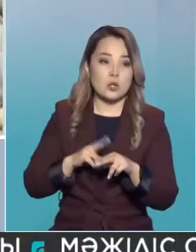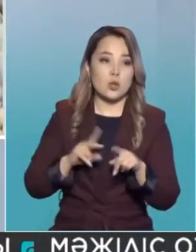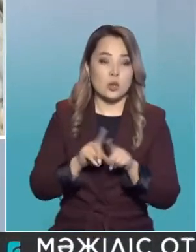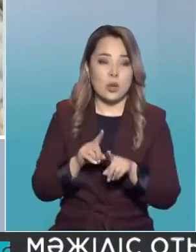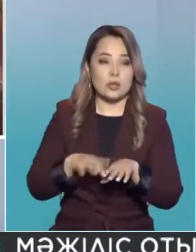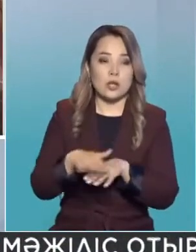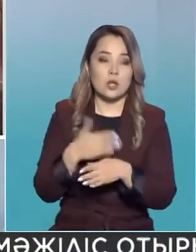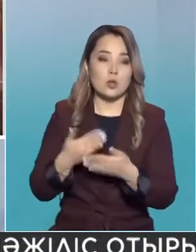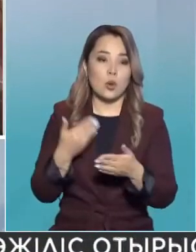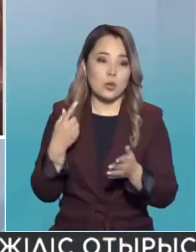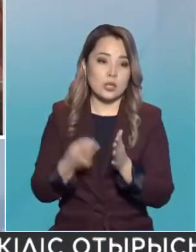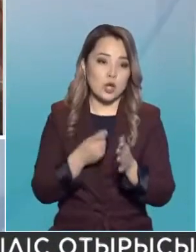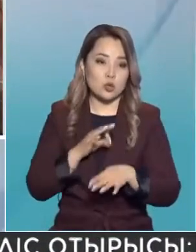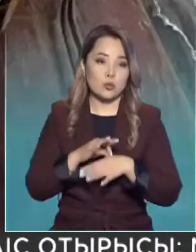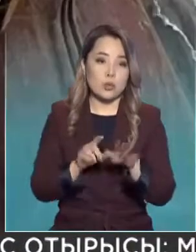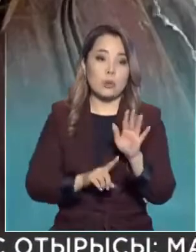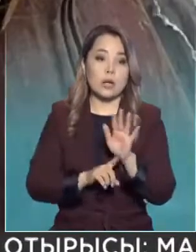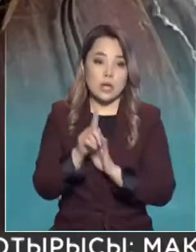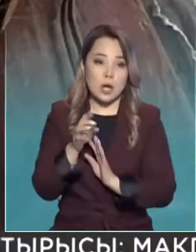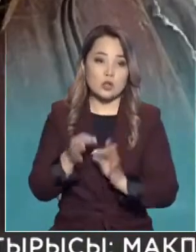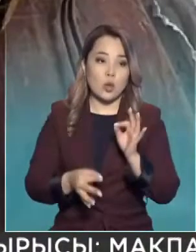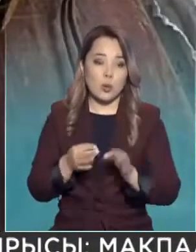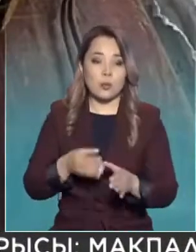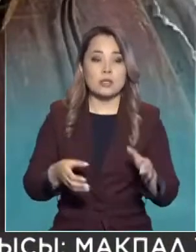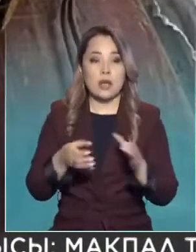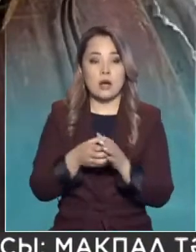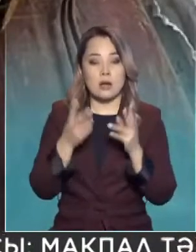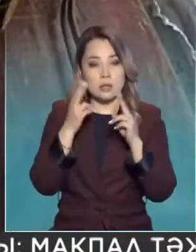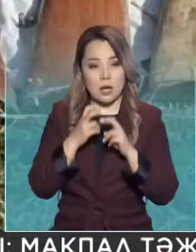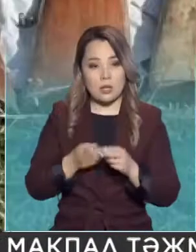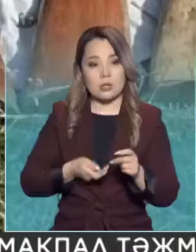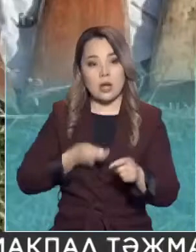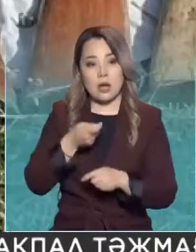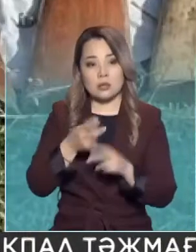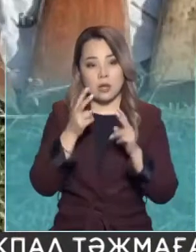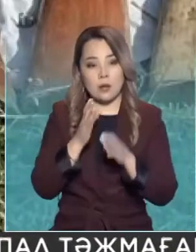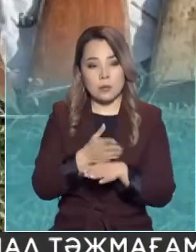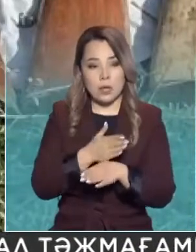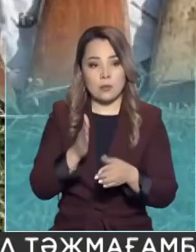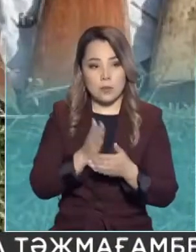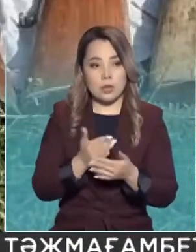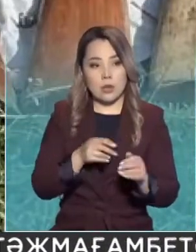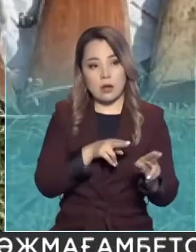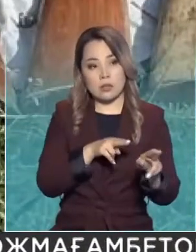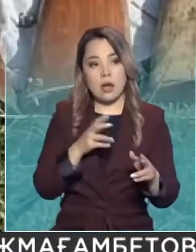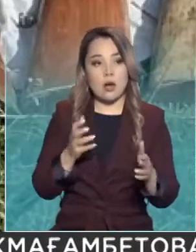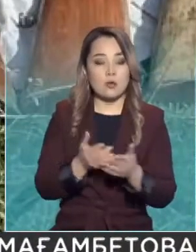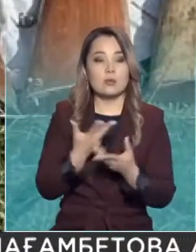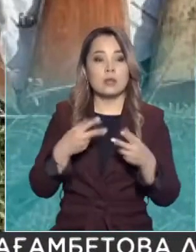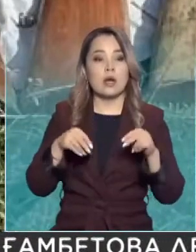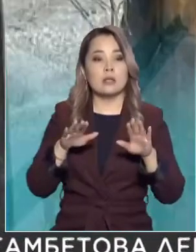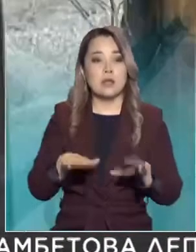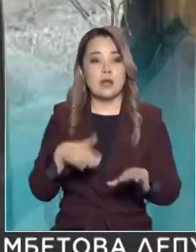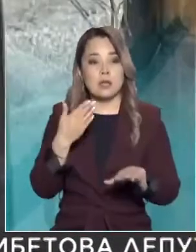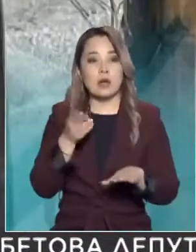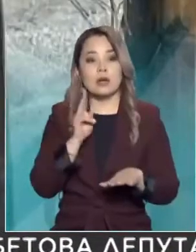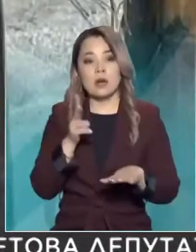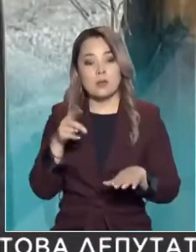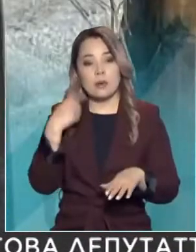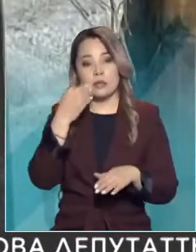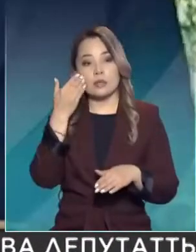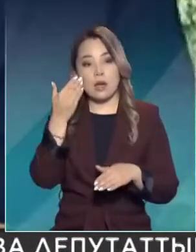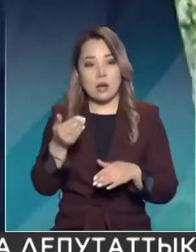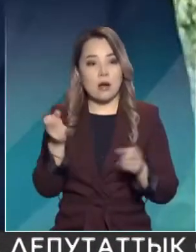сотқа дейінгі тергеу амалдары басталып, сот баллистикалық сараптама тағайындалды. Табылған қару-жарақтың қайдан алынғаны, кімге